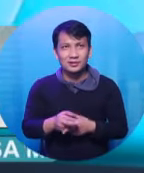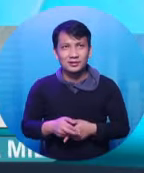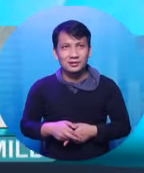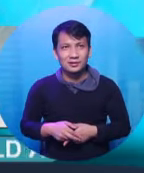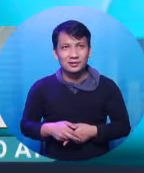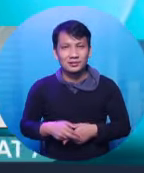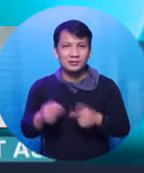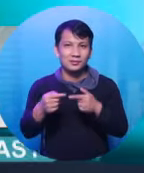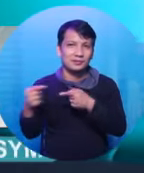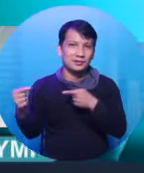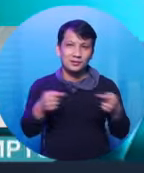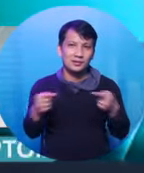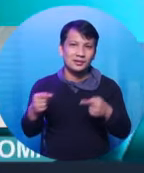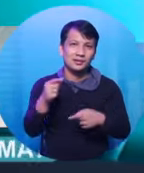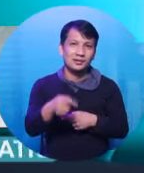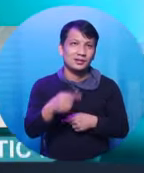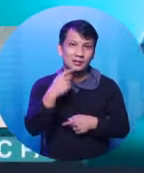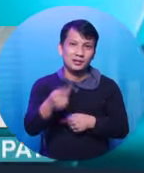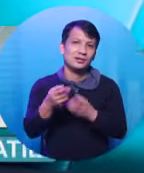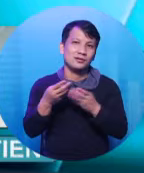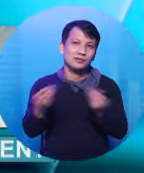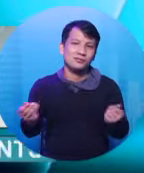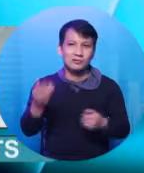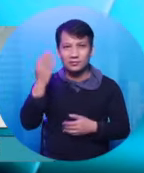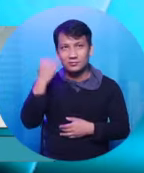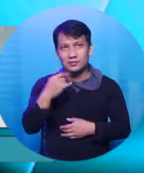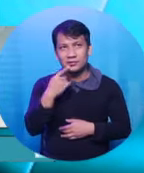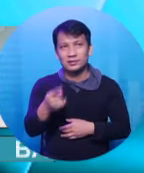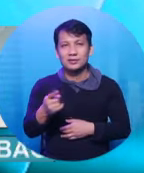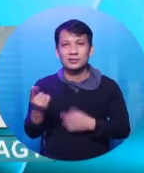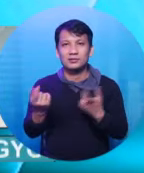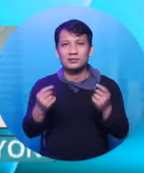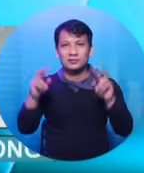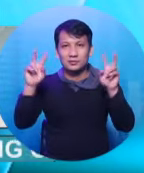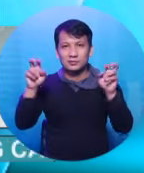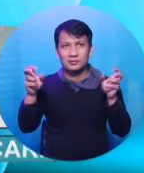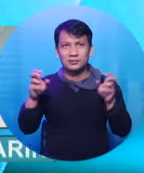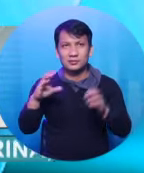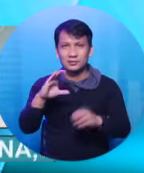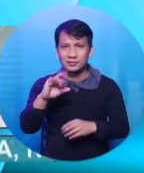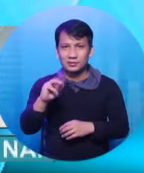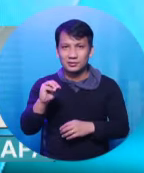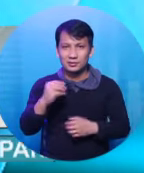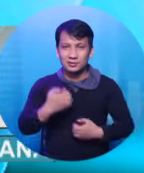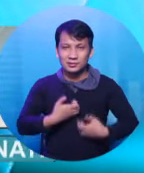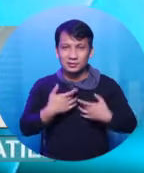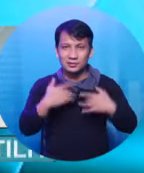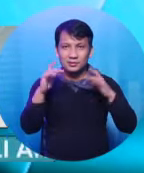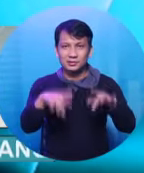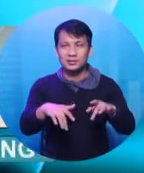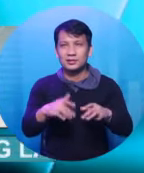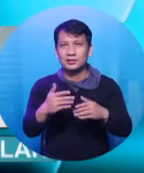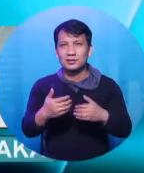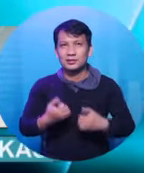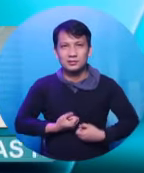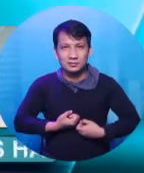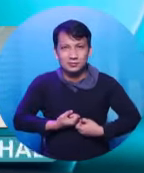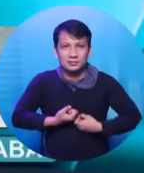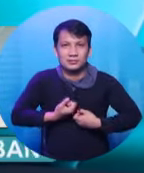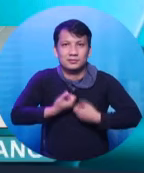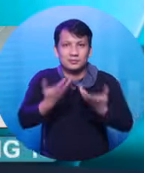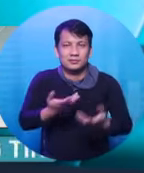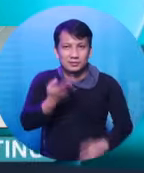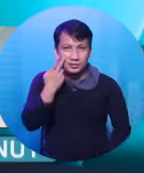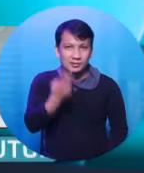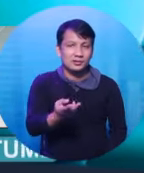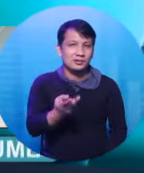may laban kayo sa korte, maabsuelto kayo. That's what we call as crime of passion. Dahil sa bugso ng damdamin, nagawa